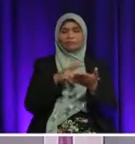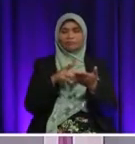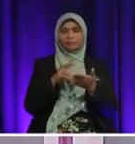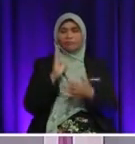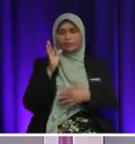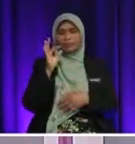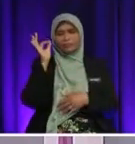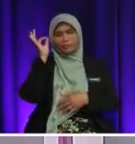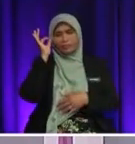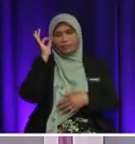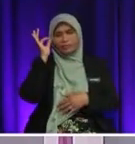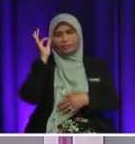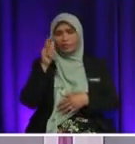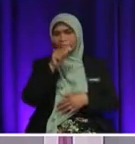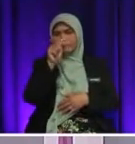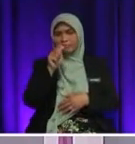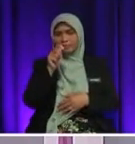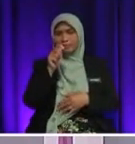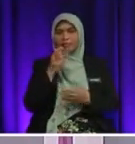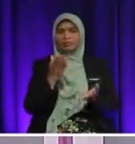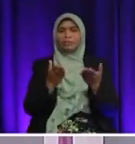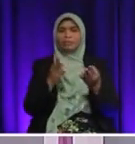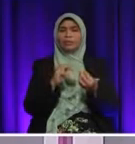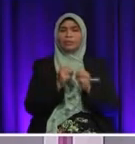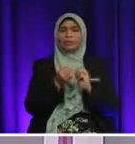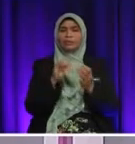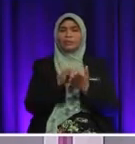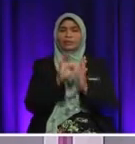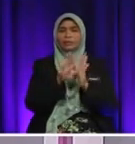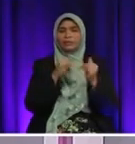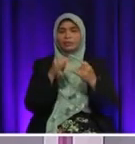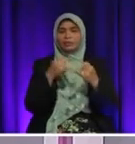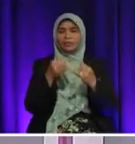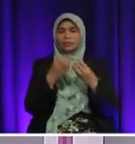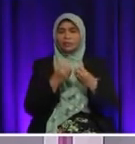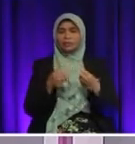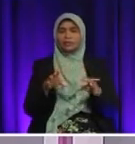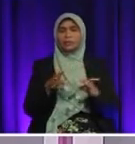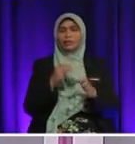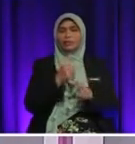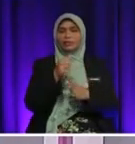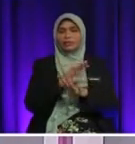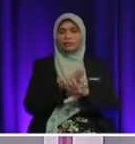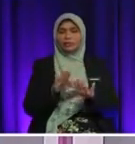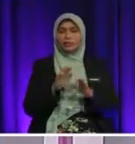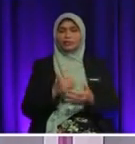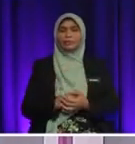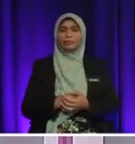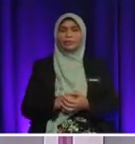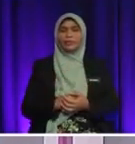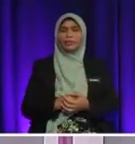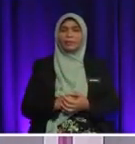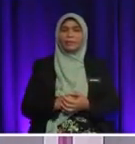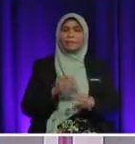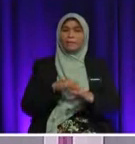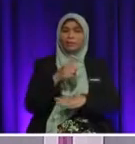tertanya-tanya. Kan, sama ada masalah itu berjaya diselesaikan atau tidak. Jadi yang mana perumitan yang berlaku di sini? Di mana pada